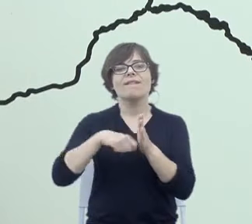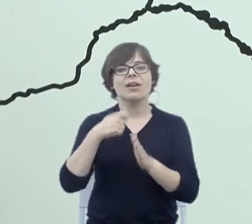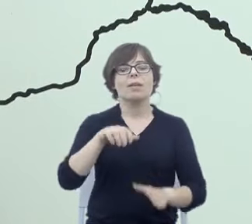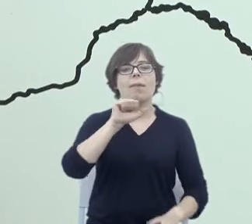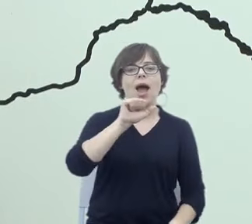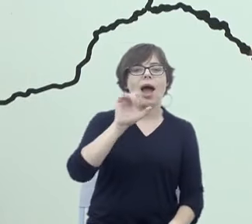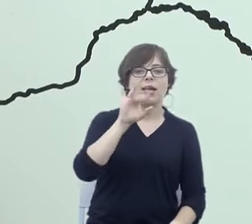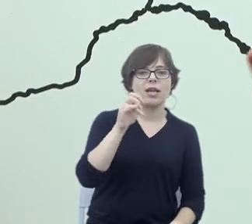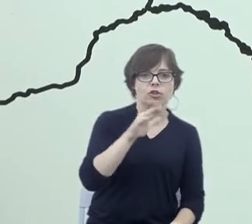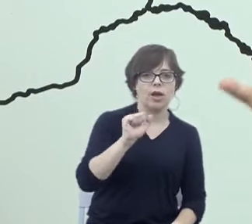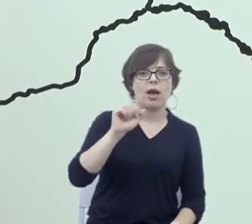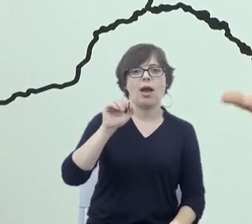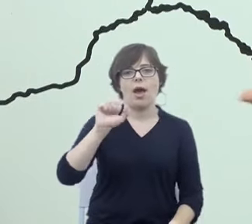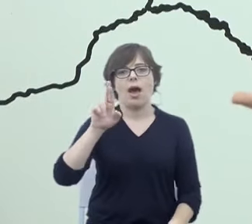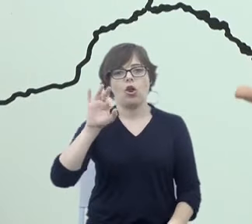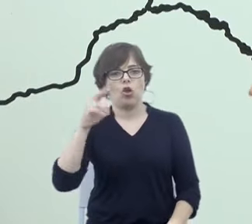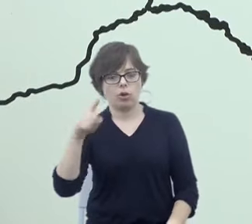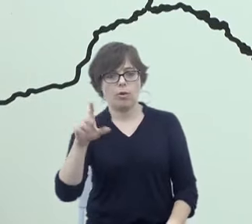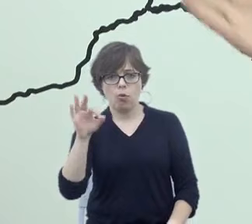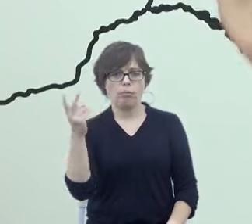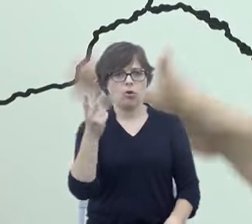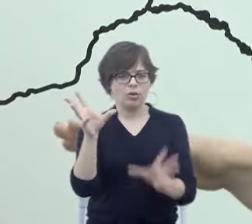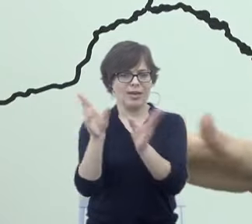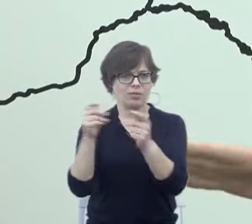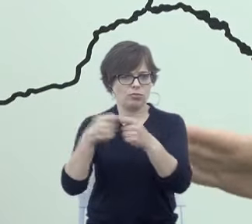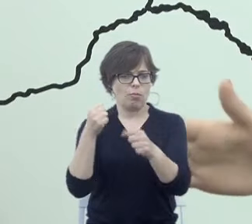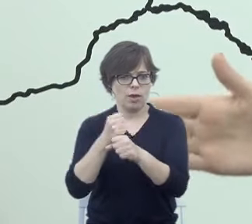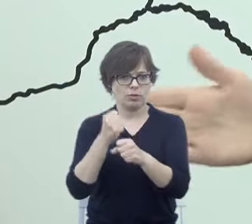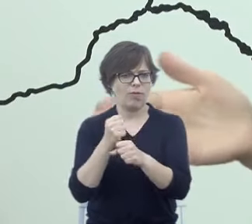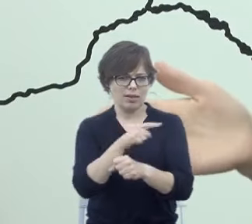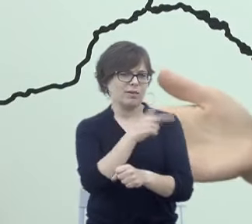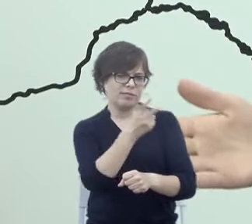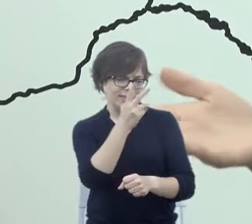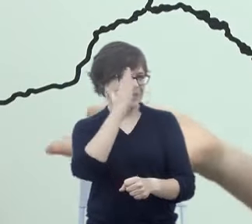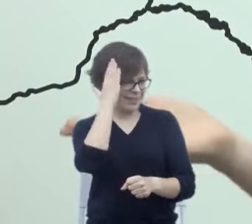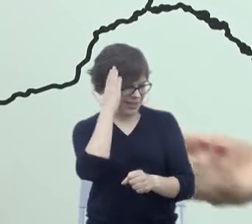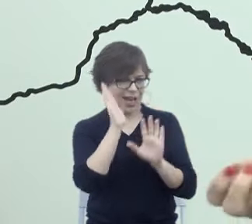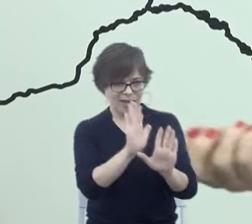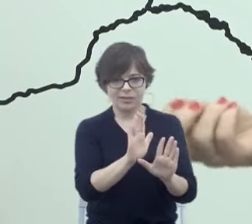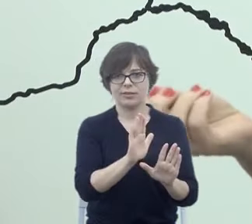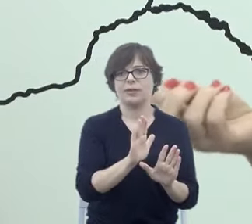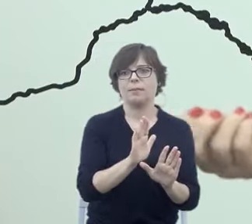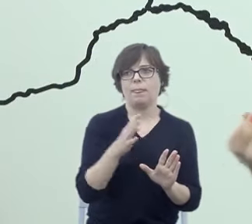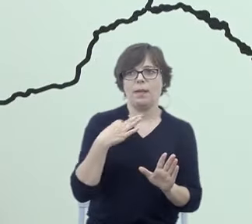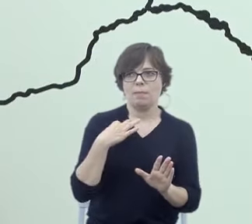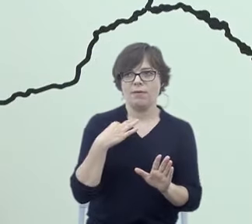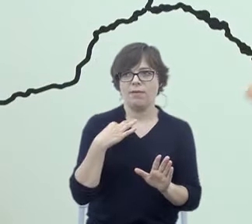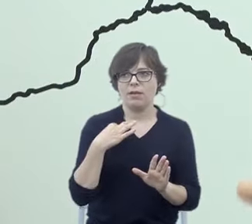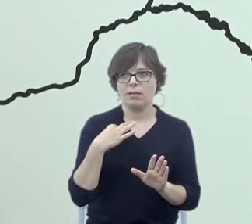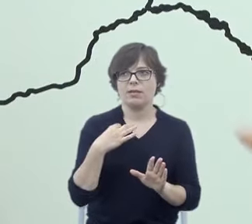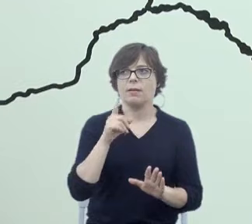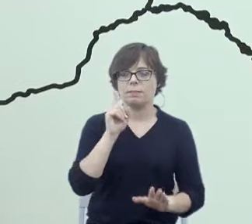bo ona jakby oni razem tak współpracowali. Państwo ich wszystkich znacie, więc dobrze to wiecie tak z prywatnej, tak?